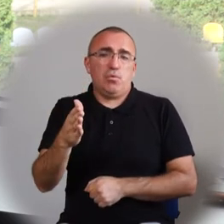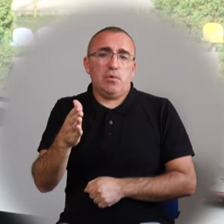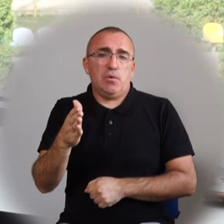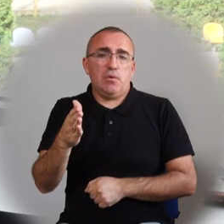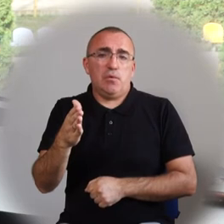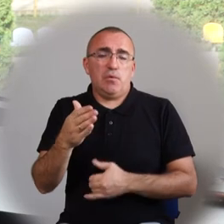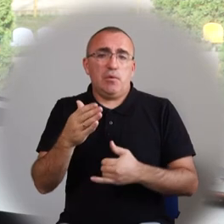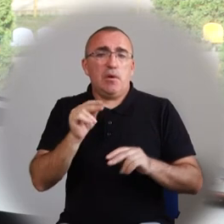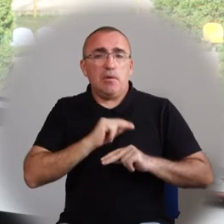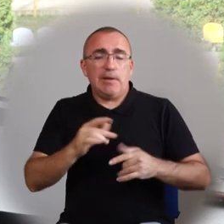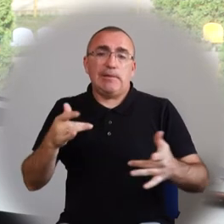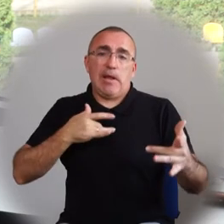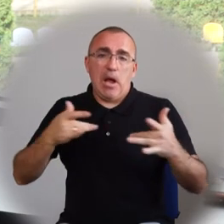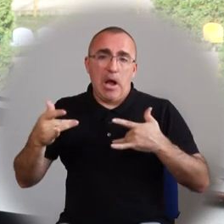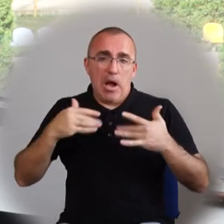те, що буде,